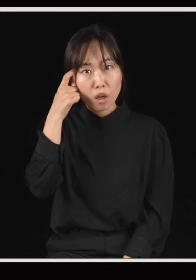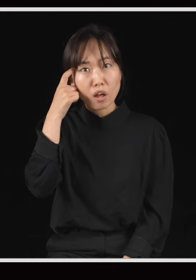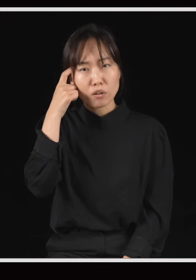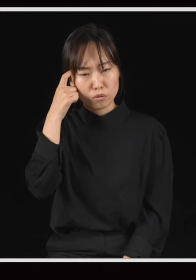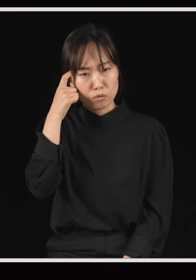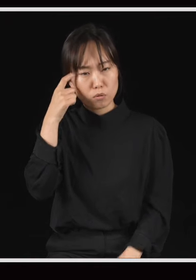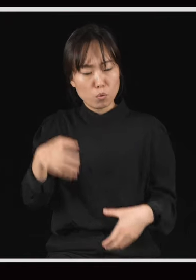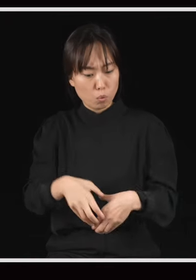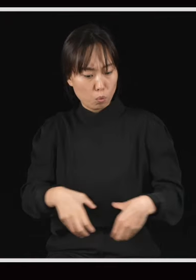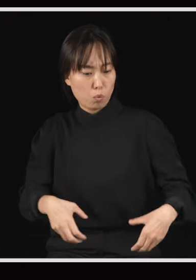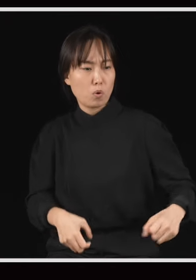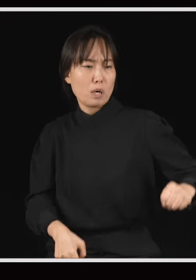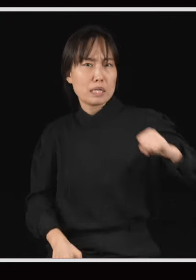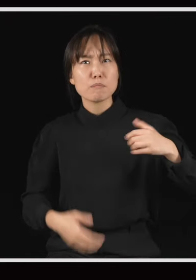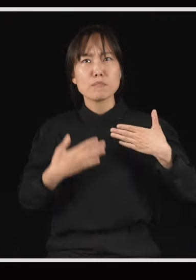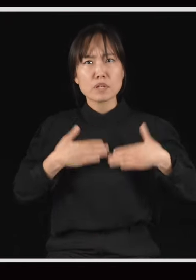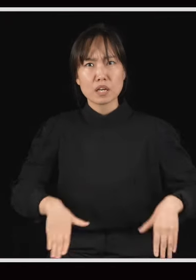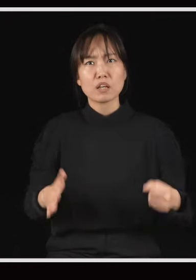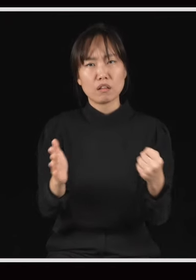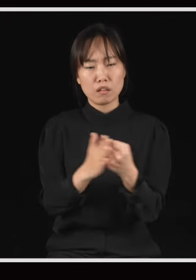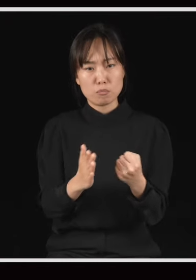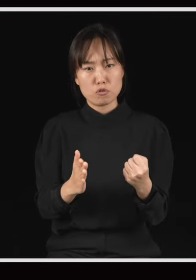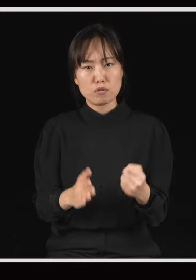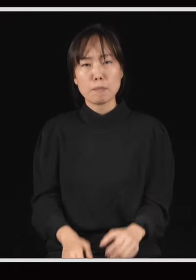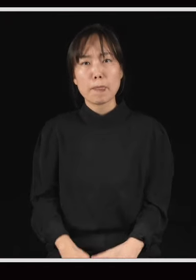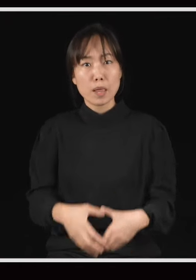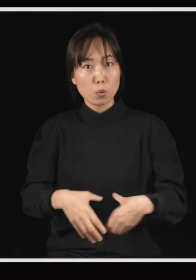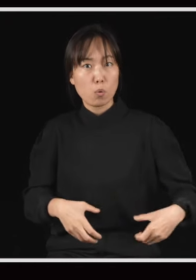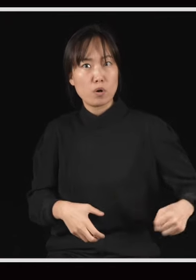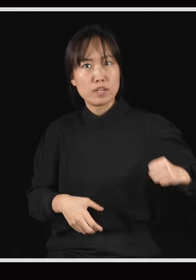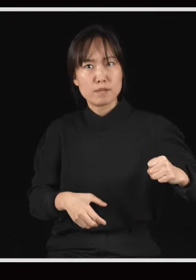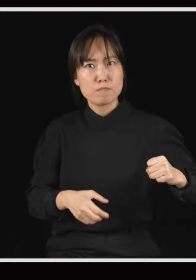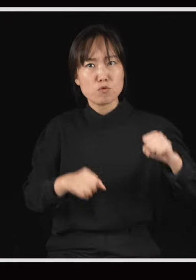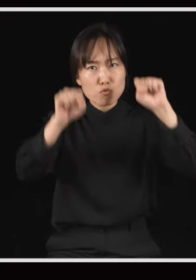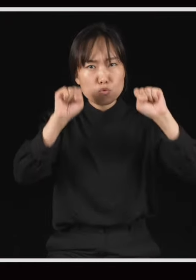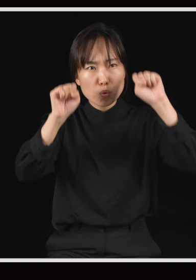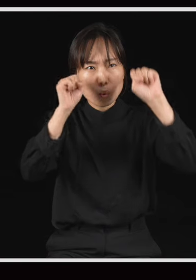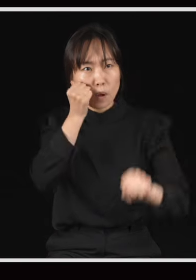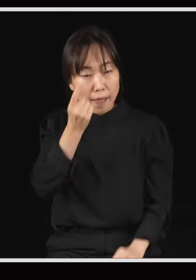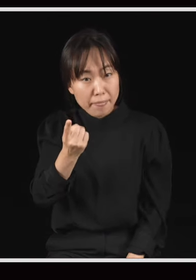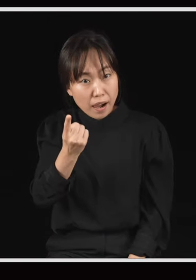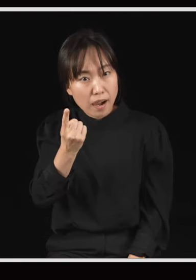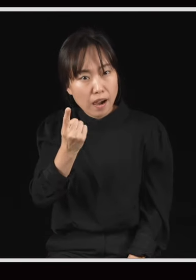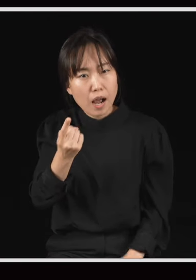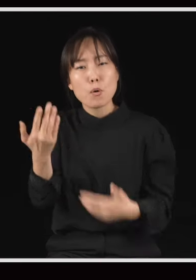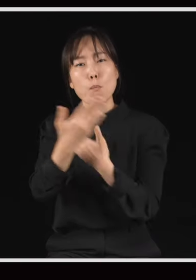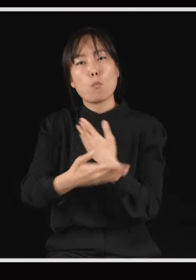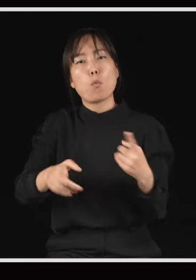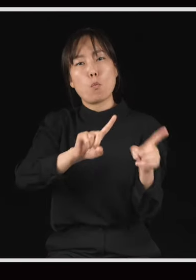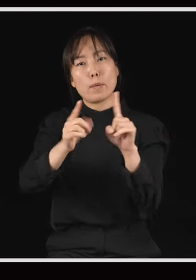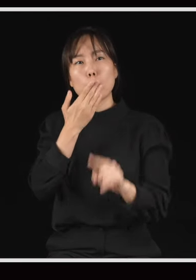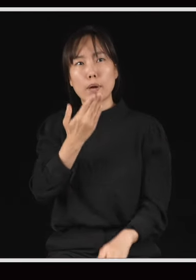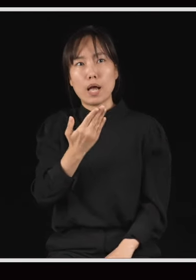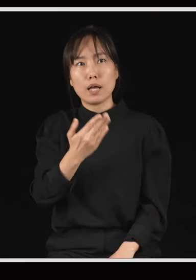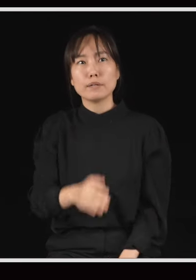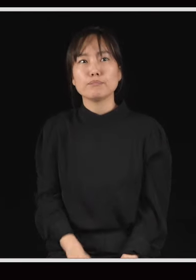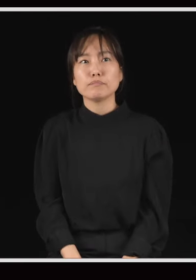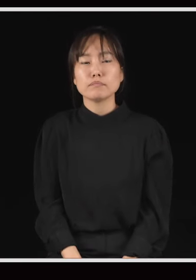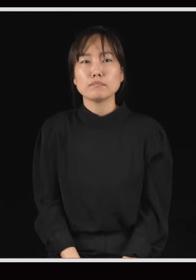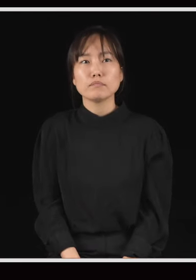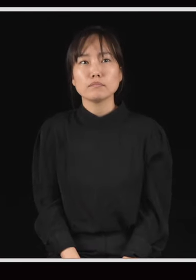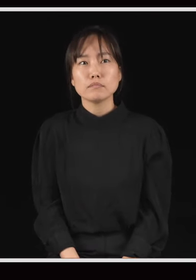이 모든 문제의 근원에 코어가 있습니다. 이런 것들은 사실은 코어 운동을 한 달만 제대로 해줘도 다 좋아질 수가 있습니다.